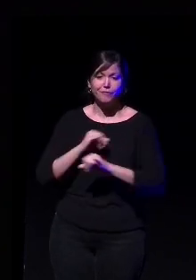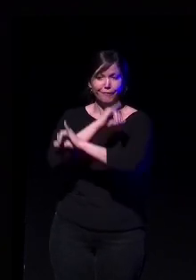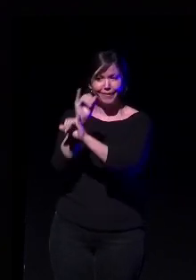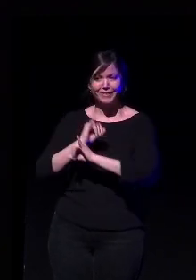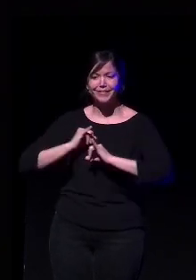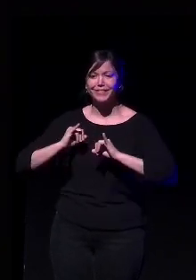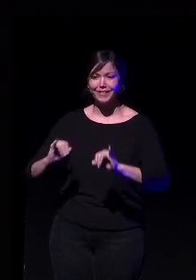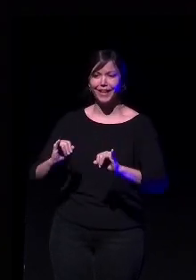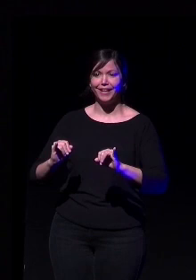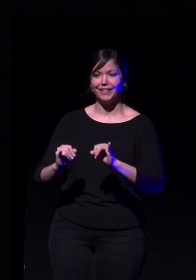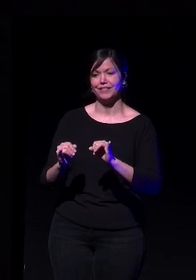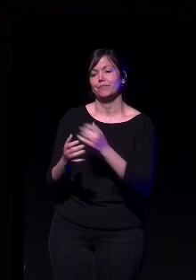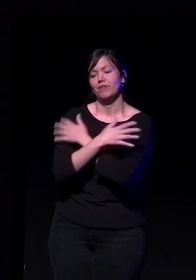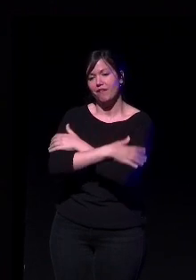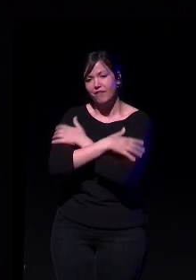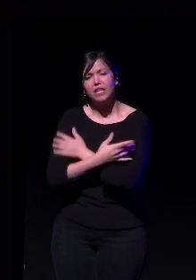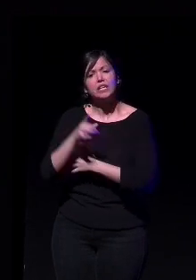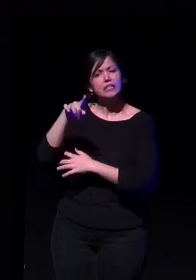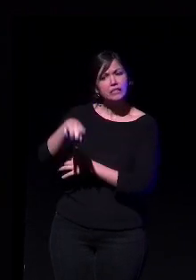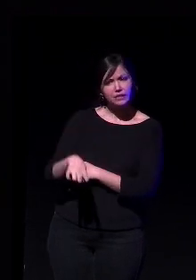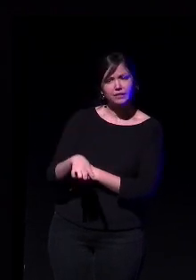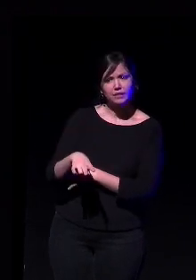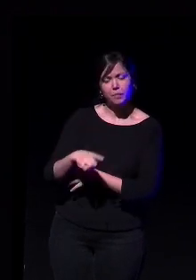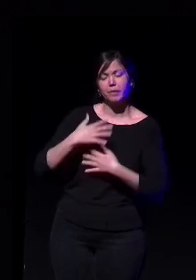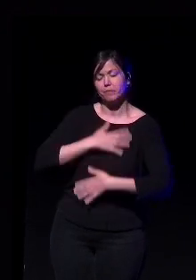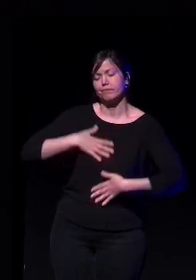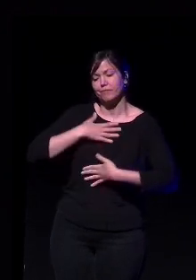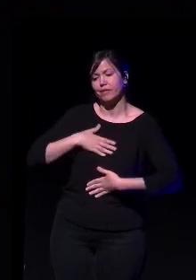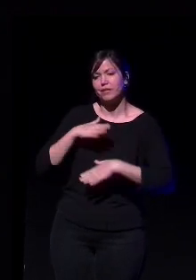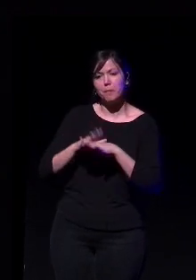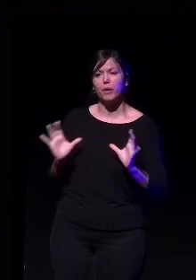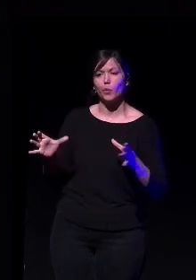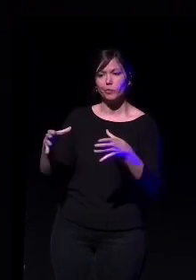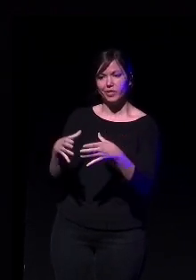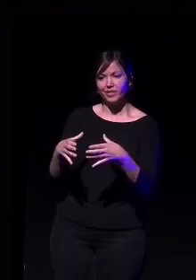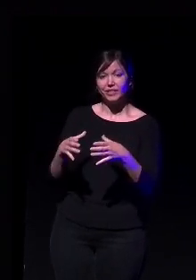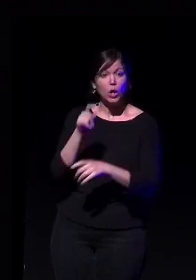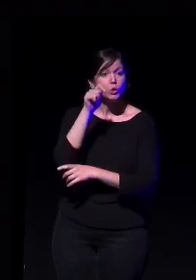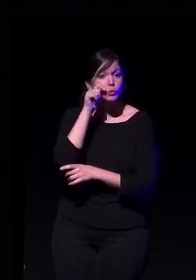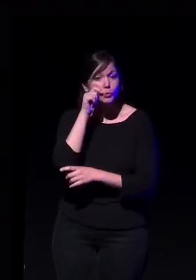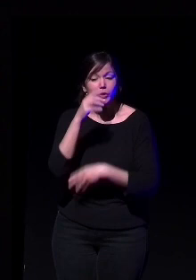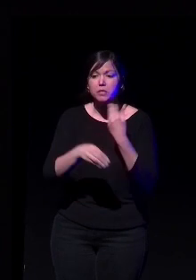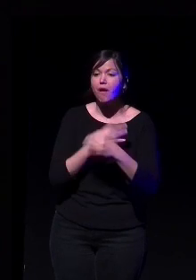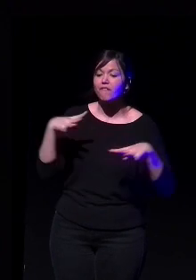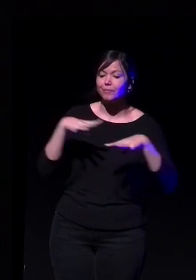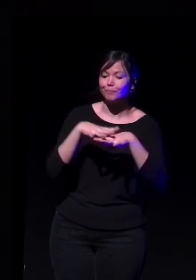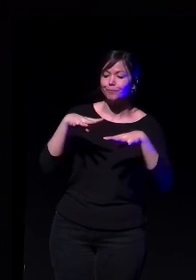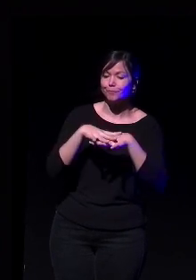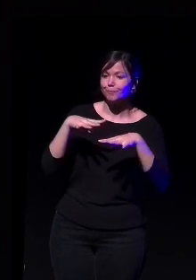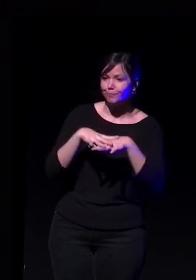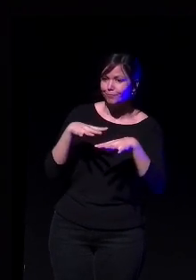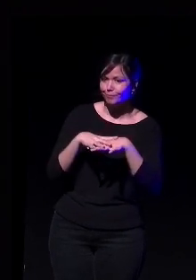felicitat, molts efectes guaus, però sobretot molt benestar a la comunitat. El turisme teixeix moltíssimes